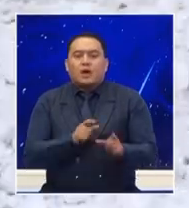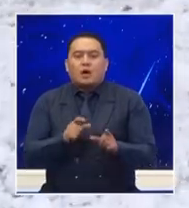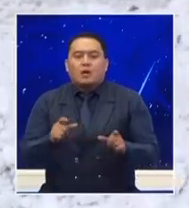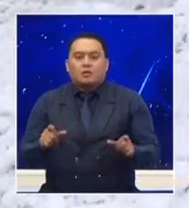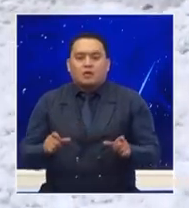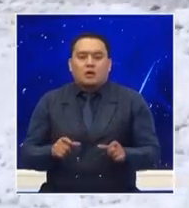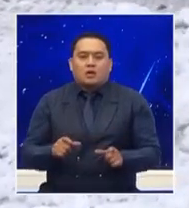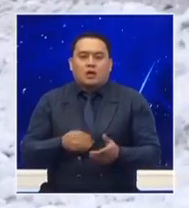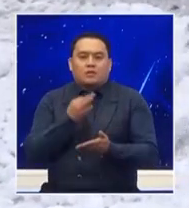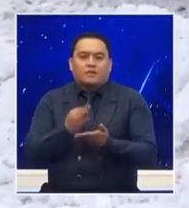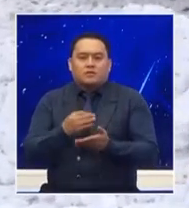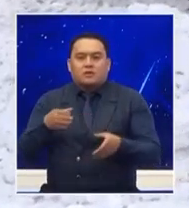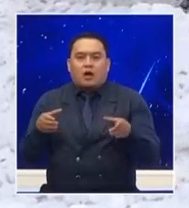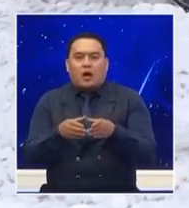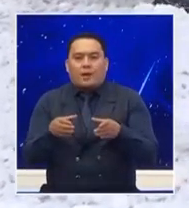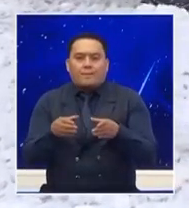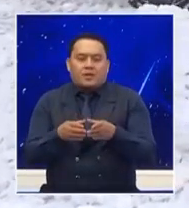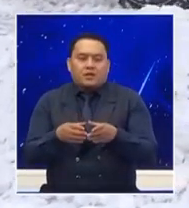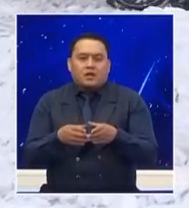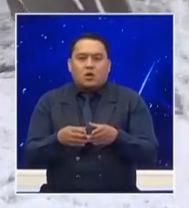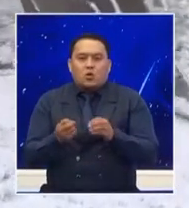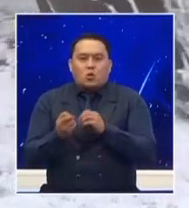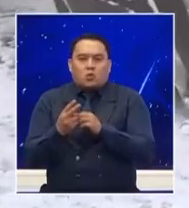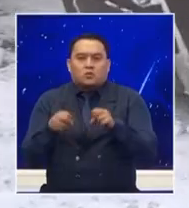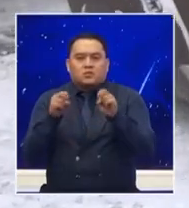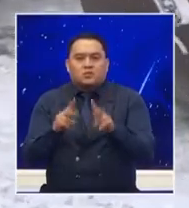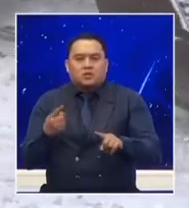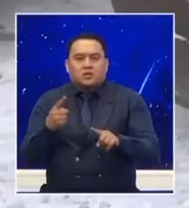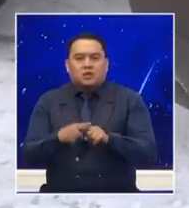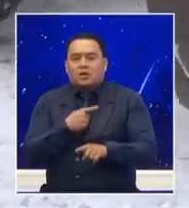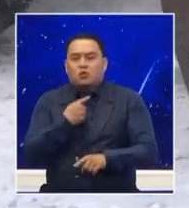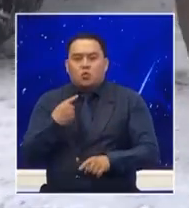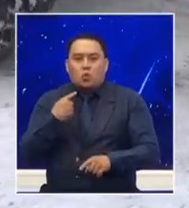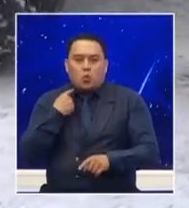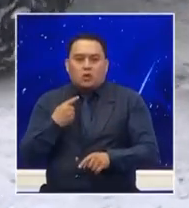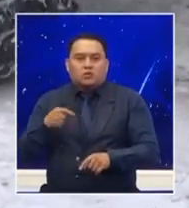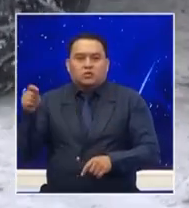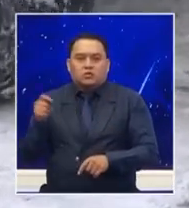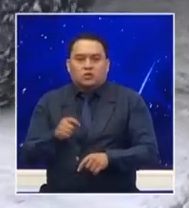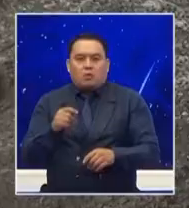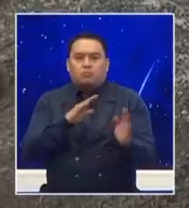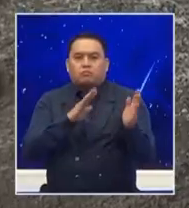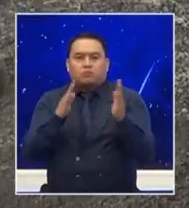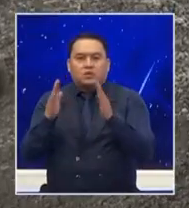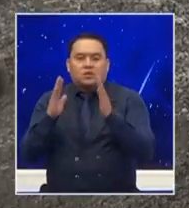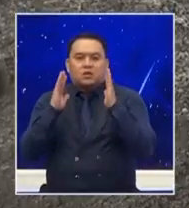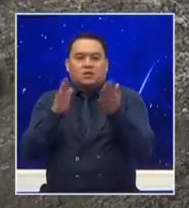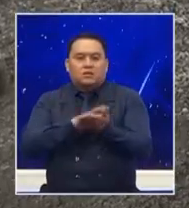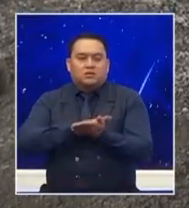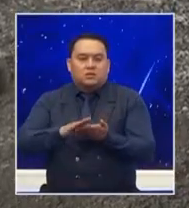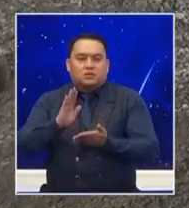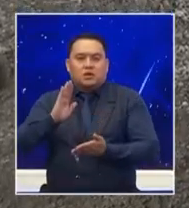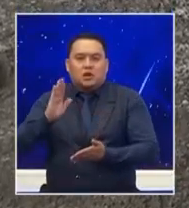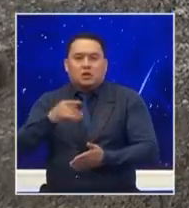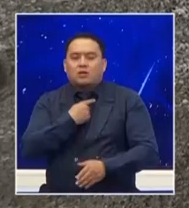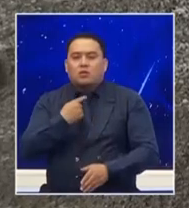солтүстік бөлігіне жауапты болса, шығыс 4-тің 12 арнайы көліктері Талдықорған кіреберіс жолдары мен саяжайларын қардан тазартады.